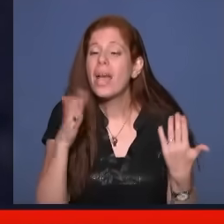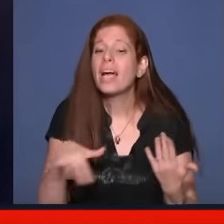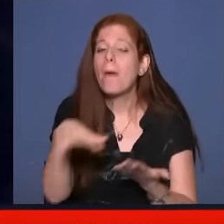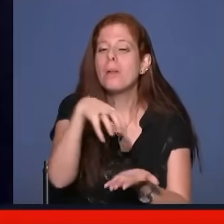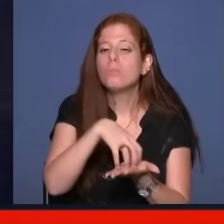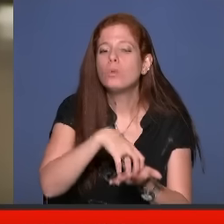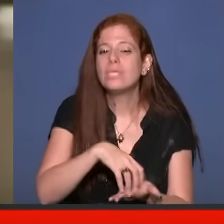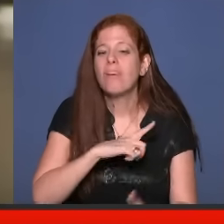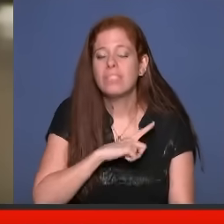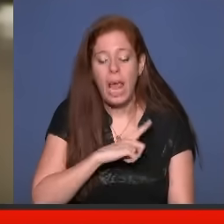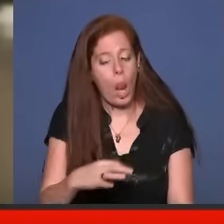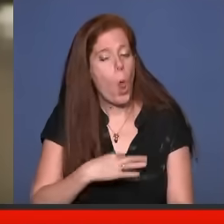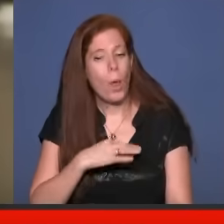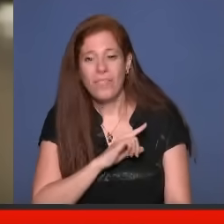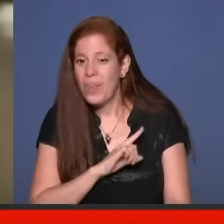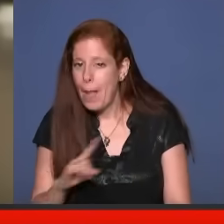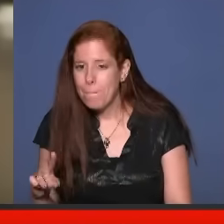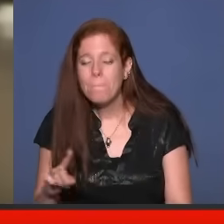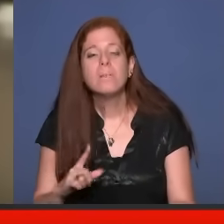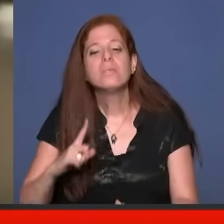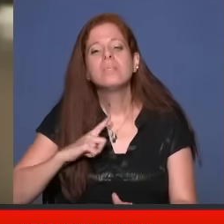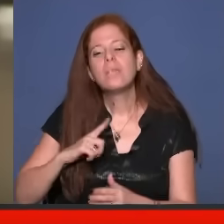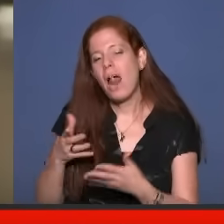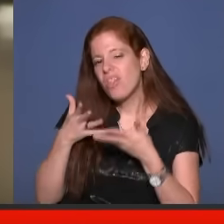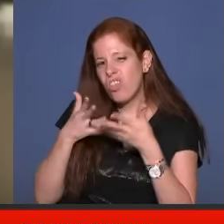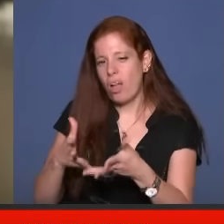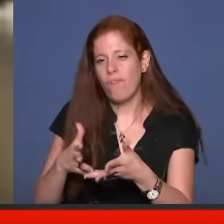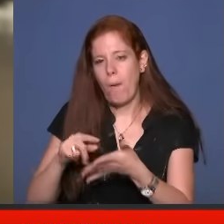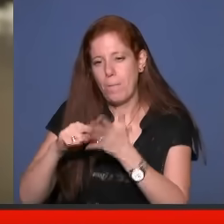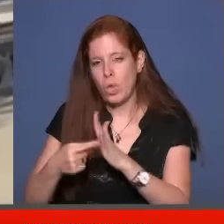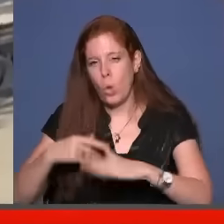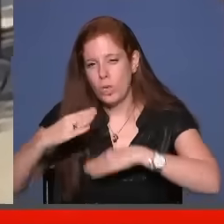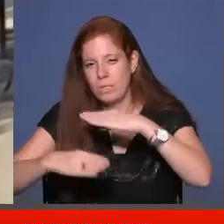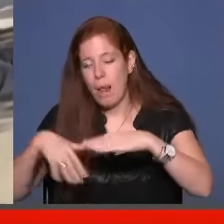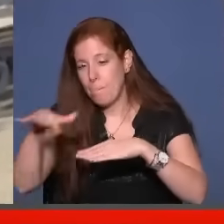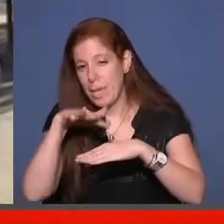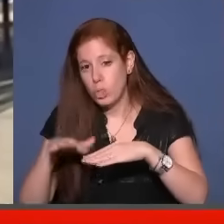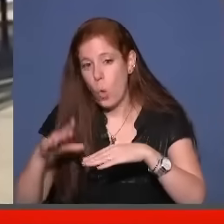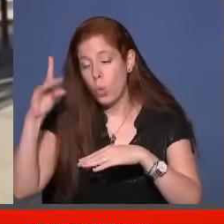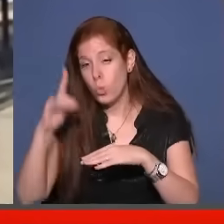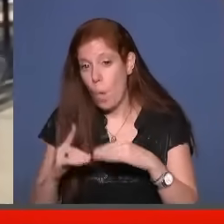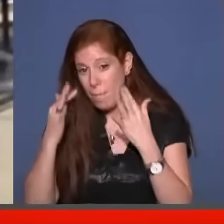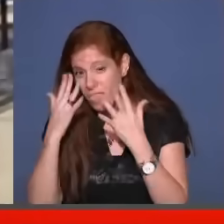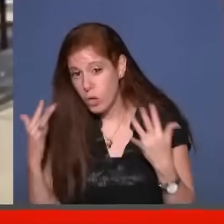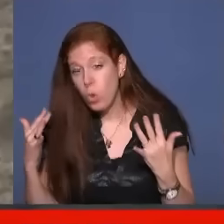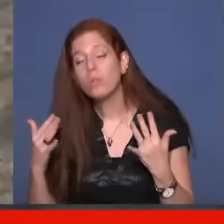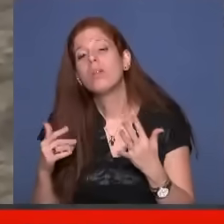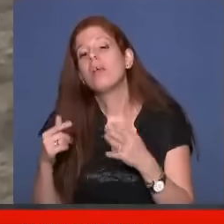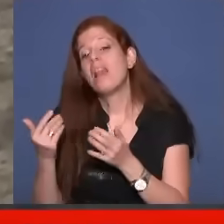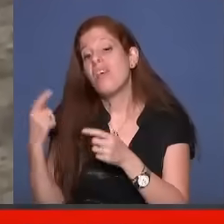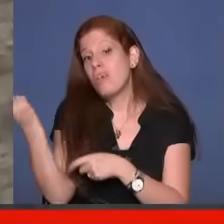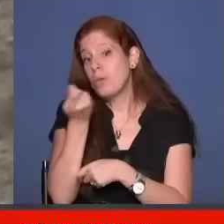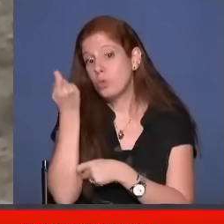זרעית ללא נפגעים. צהל תקף מטרות של חיזבאללה באזור דרום לבנון. לפי פרסומים בלבנון, בשעות הבוקר הותקף